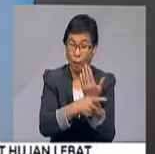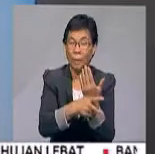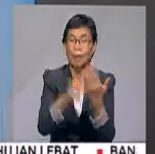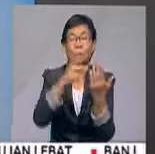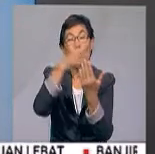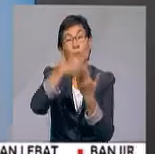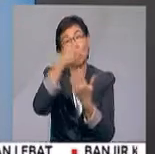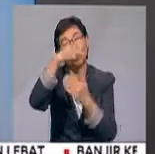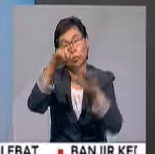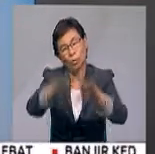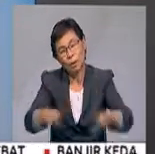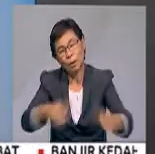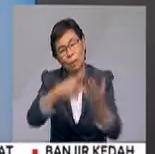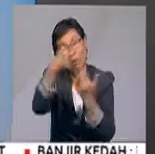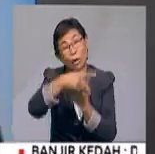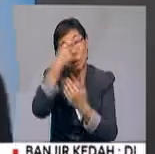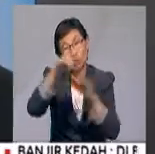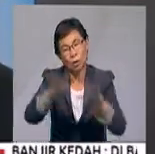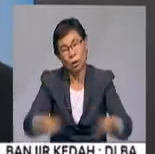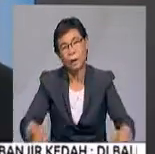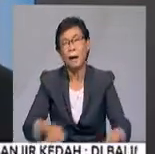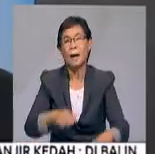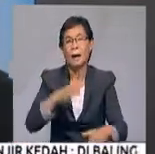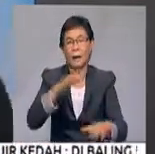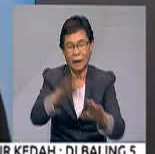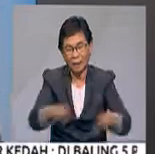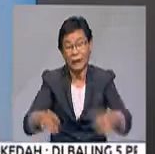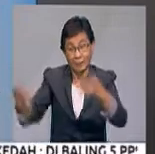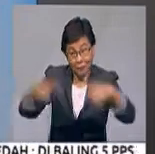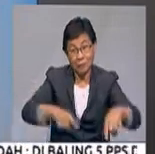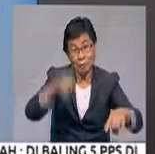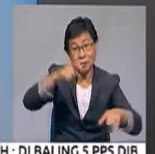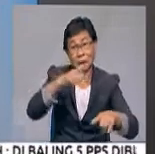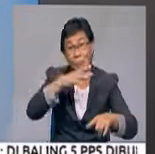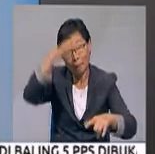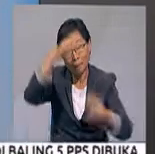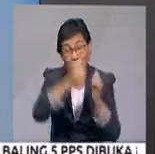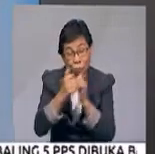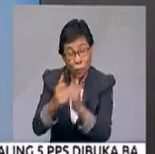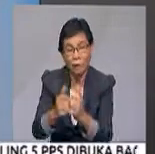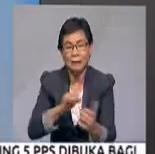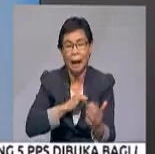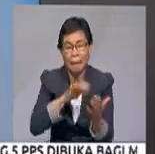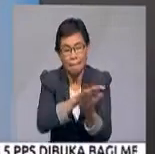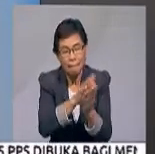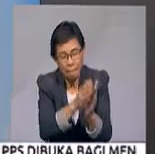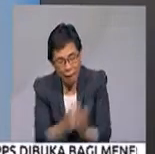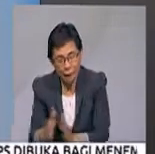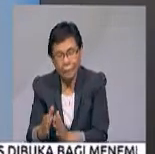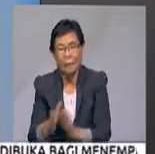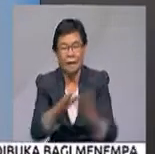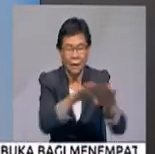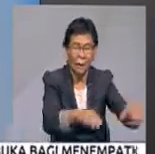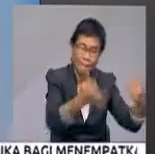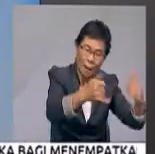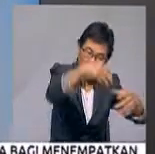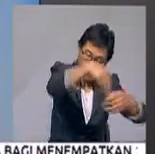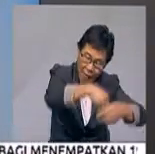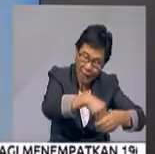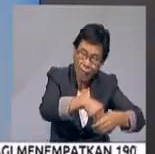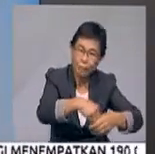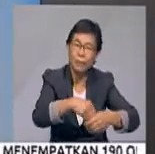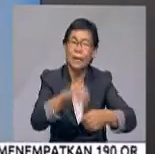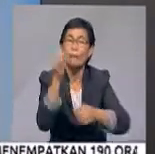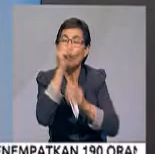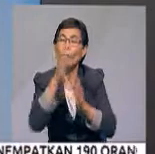kanak-kanak. Tapi bila kanak-kanak datang mesti ada ibu bapa kan. Jadi apa yang saya plan bila kanak-kanak bermain di dalam, jadi artis-artis 90-an ini